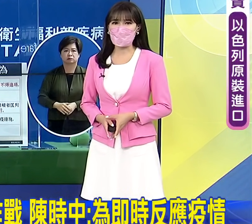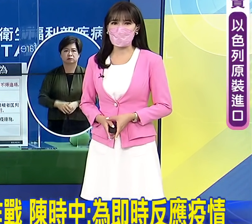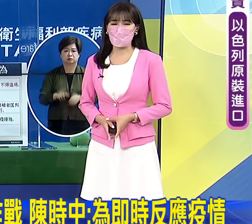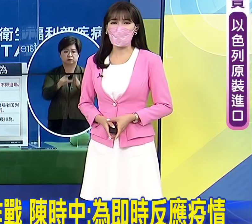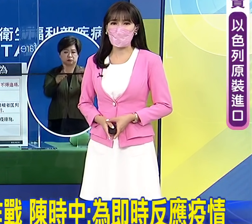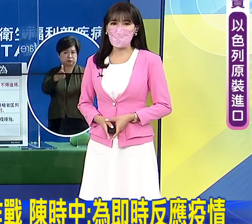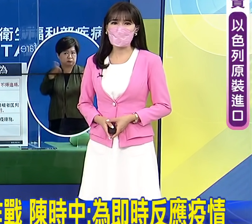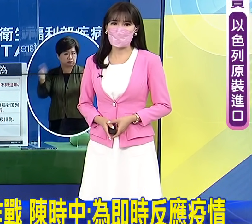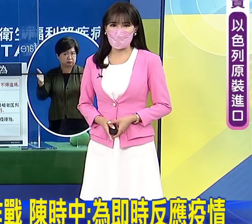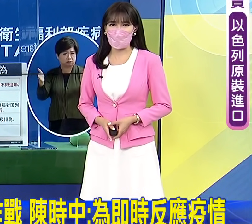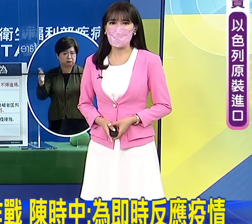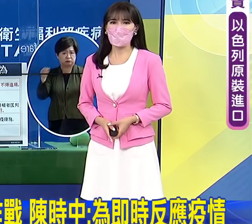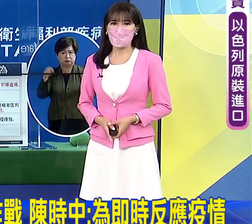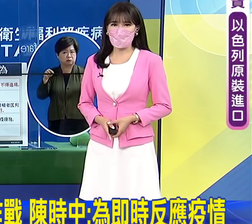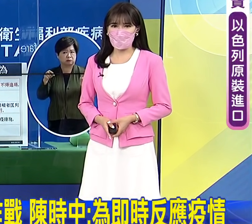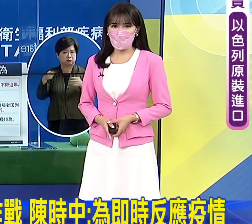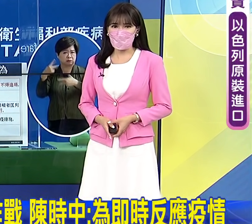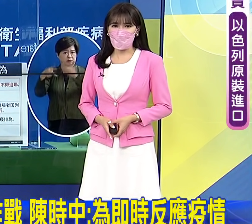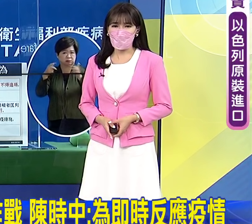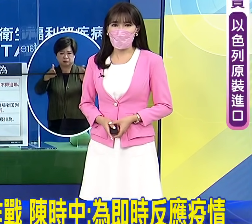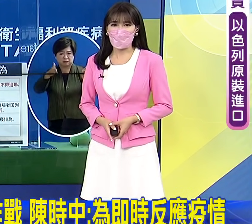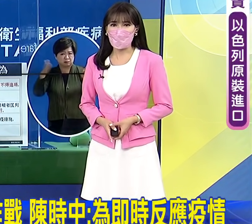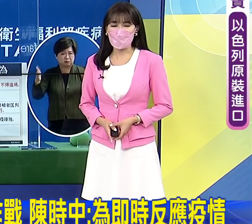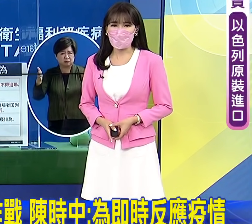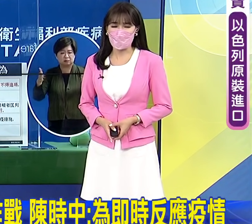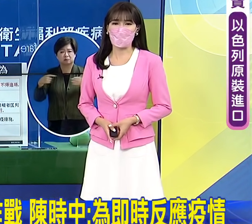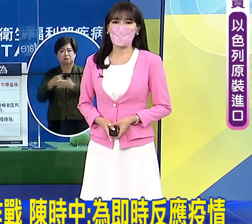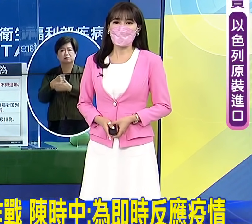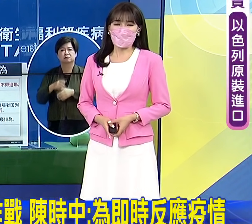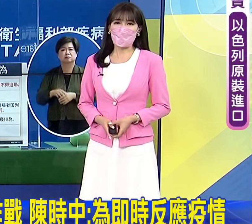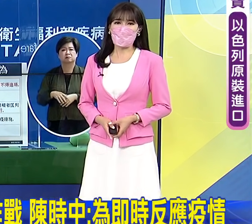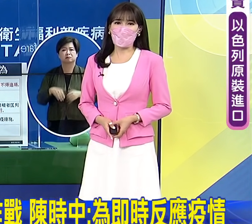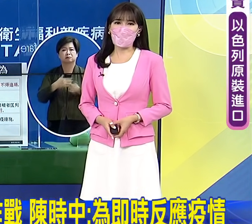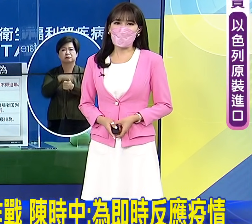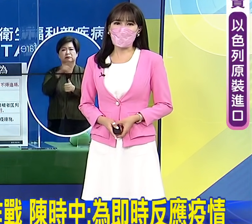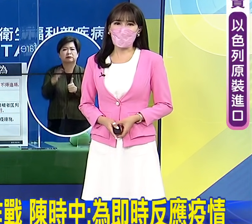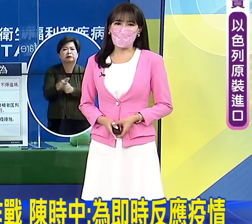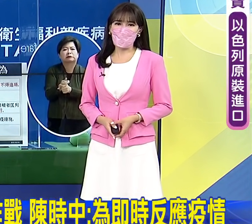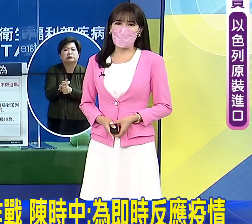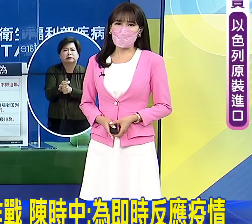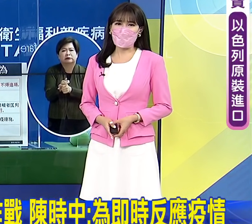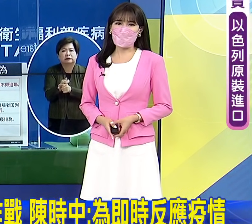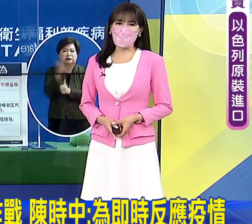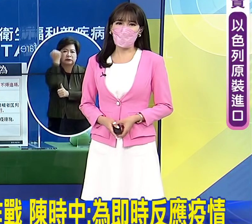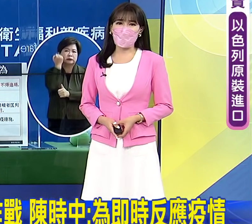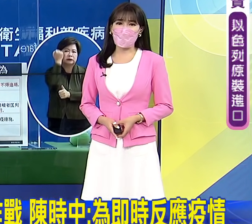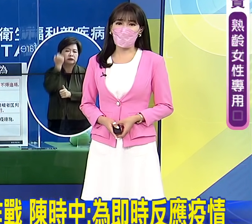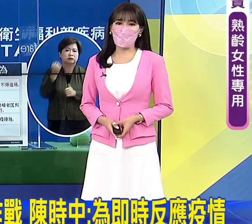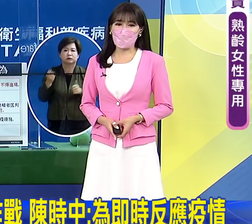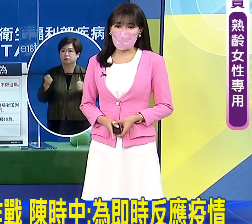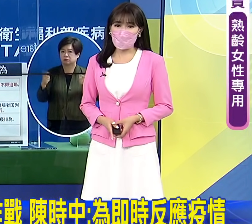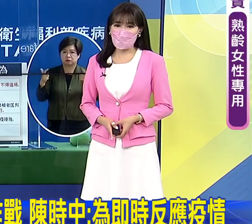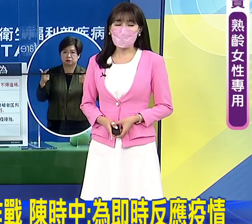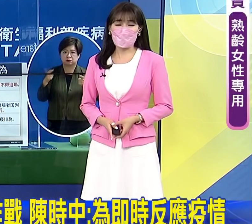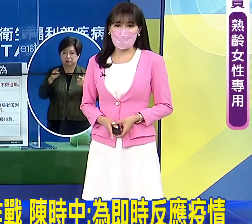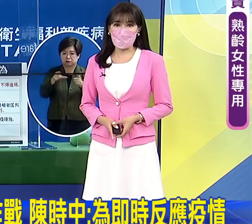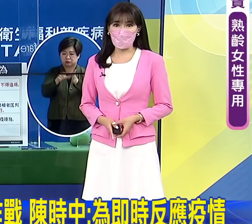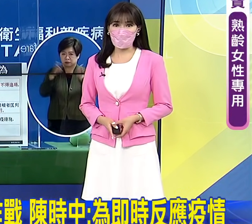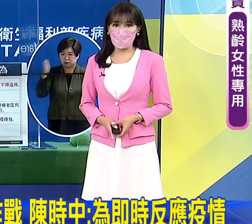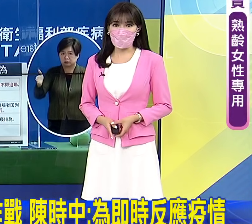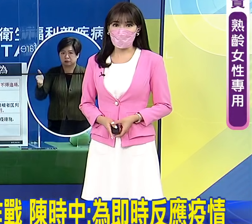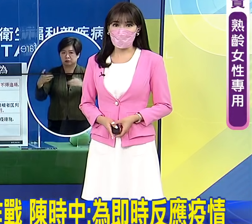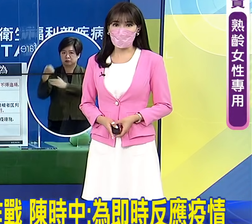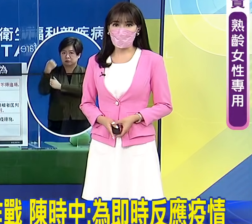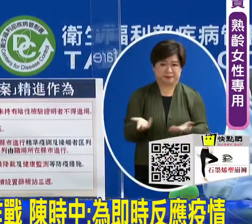把疫情围堵起来，能及时反映疫情。基本上侯友宜则表示说，大家一起做好防疫，一起加